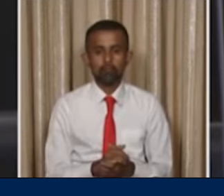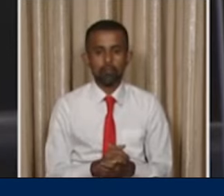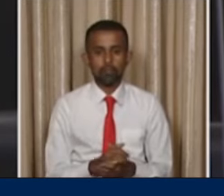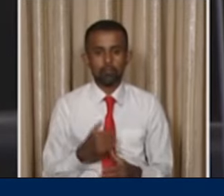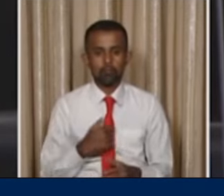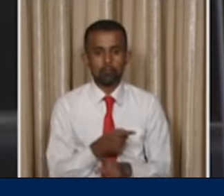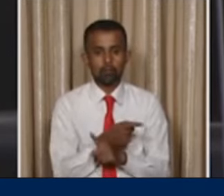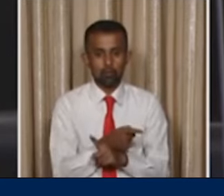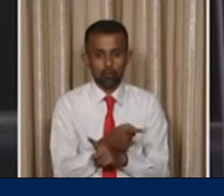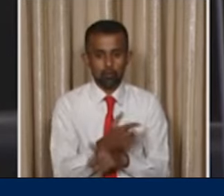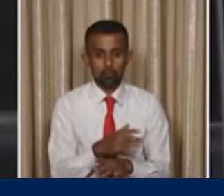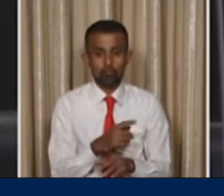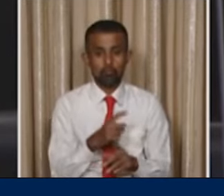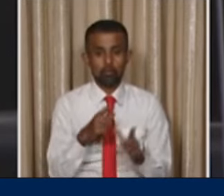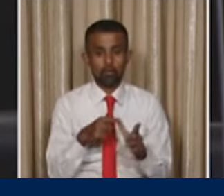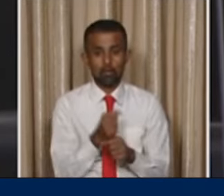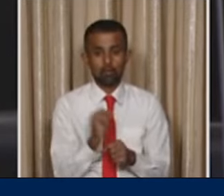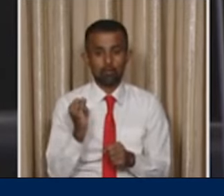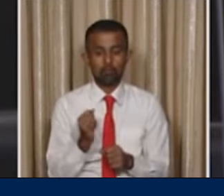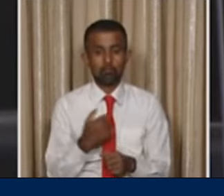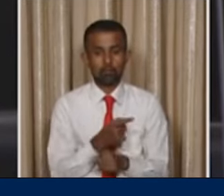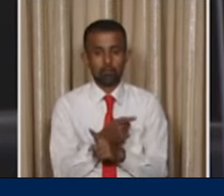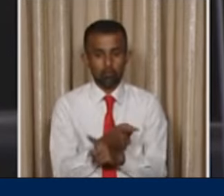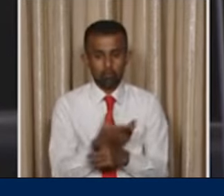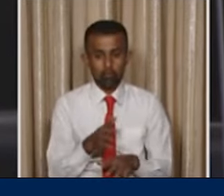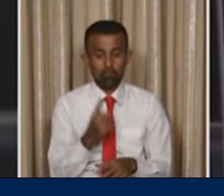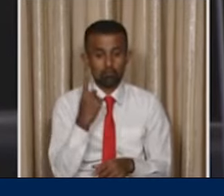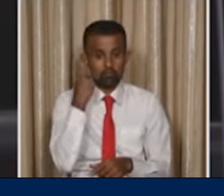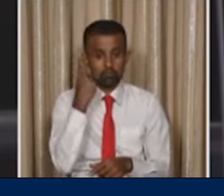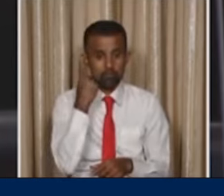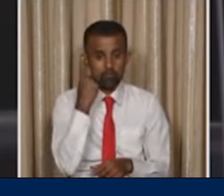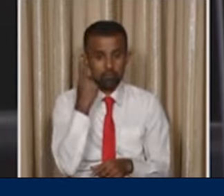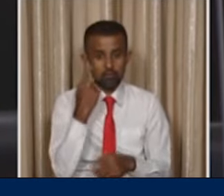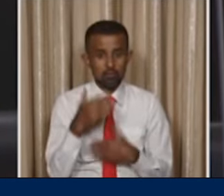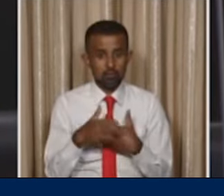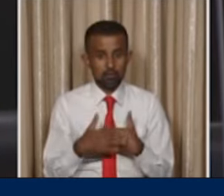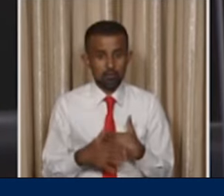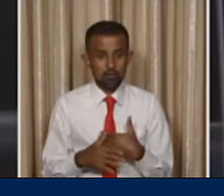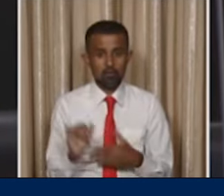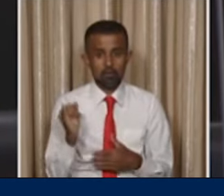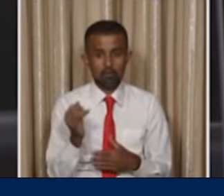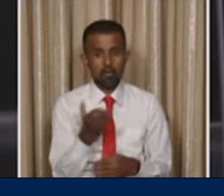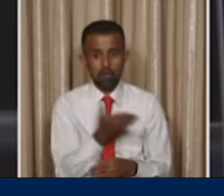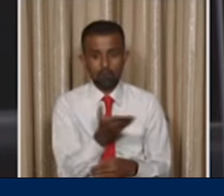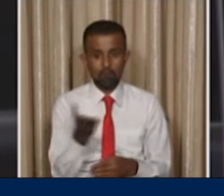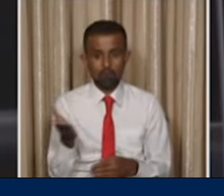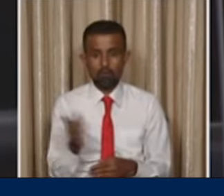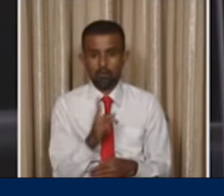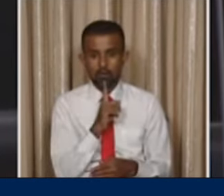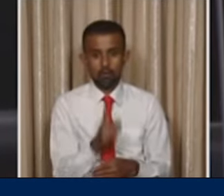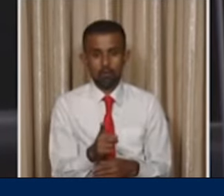උගන්ලා තියෙනවා නීතිපති දෙපාර්තමේන්තුවේ හුඟක් අයට ඉතාමත් දක්ෂ හොඳ අත්දැකීම් තිබෙන නිලධාරීන්. දැන් අපි ඒගොල්ලන්ට කියනවා